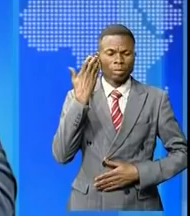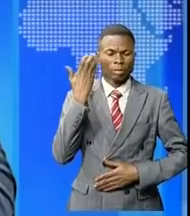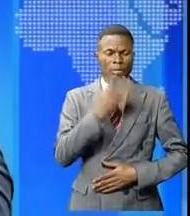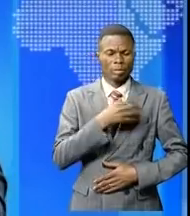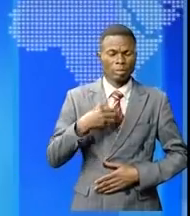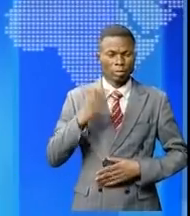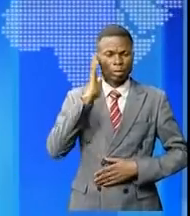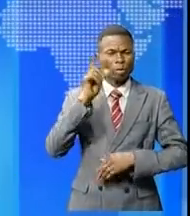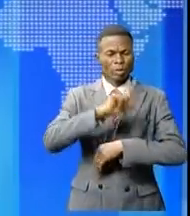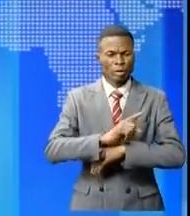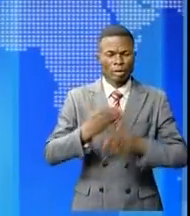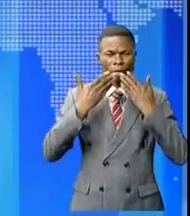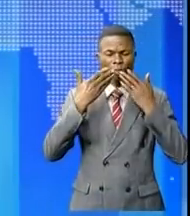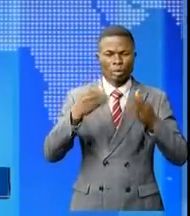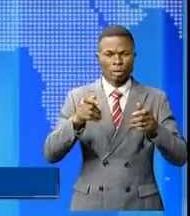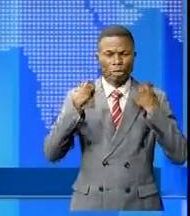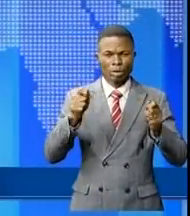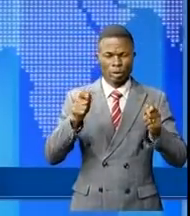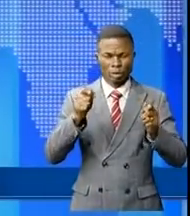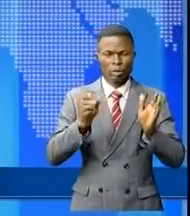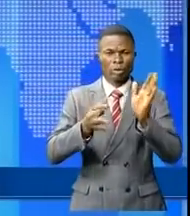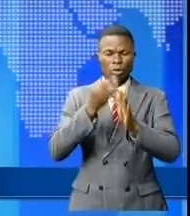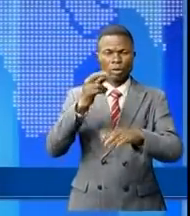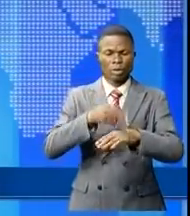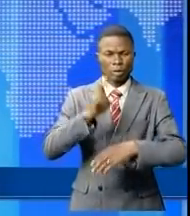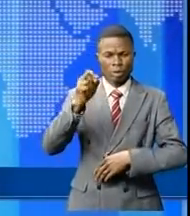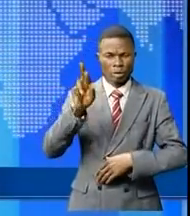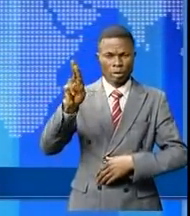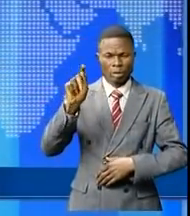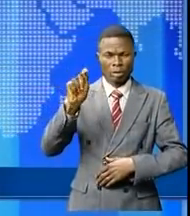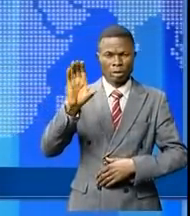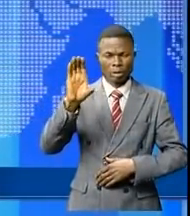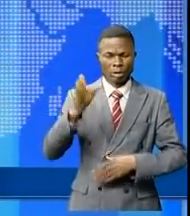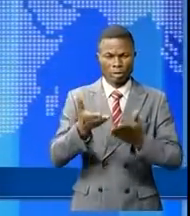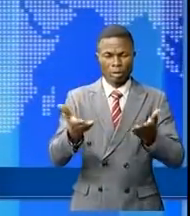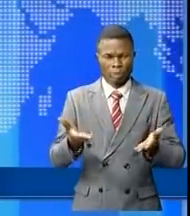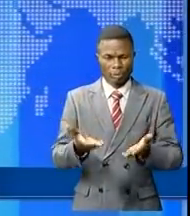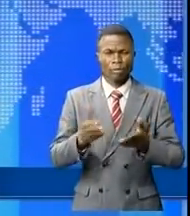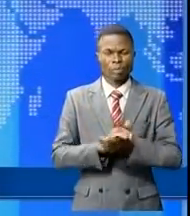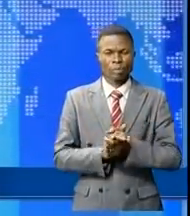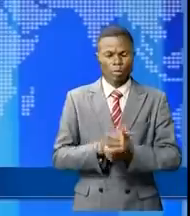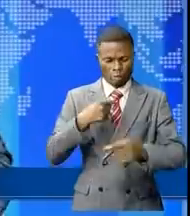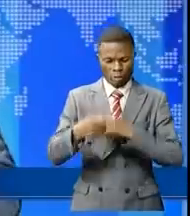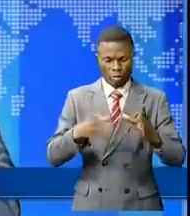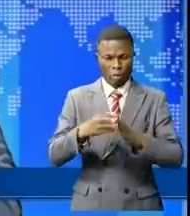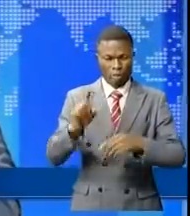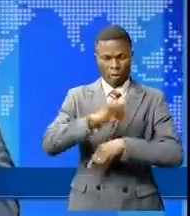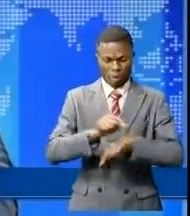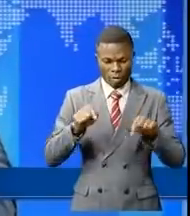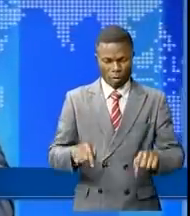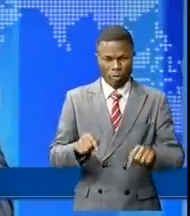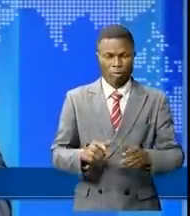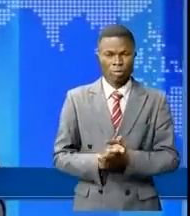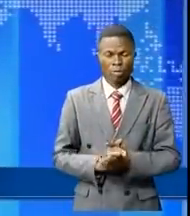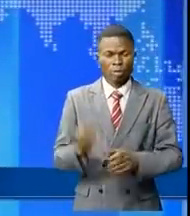monsieur bonjour et bienvenue dans cette édition de la mi journée sur la radio télévision nationale congolaise et c'est parti pour ce journal en